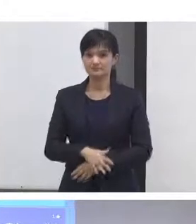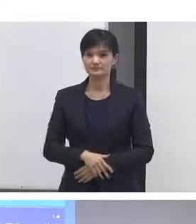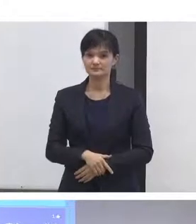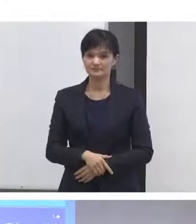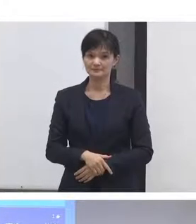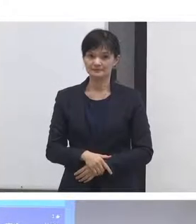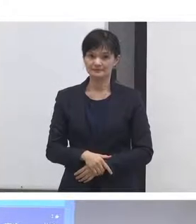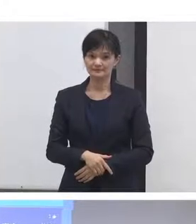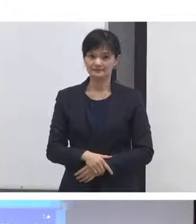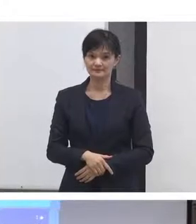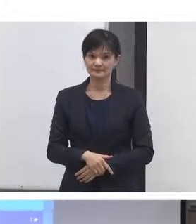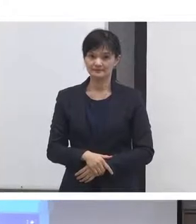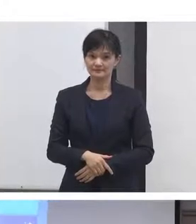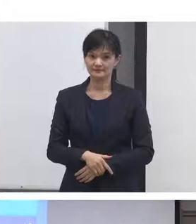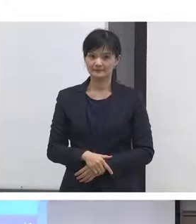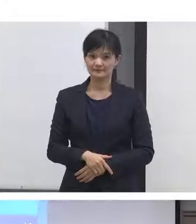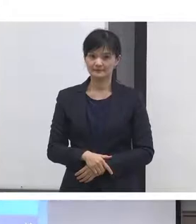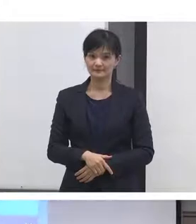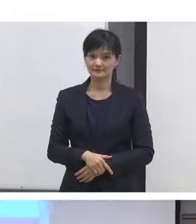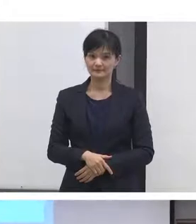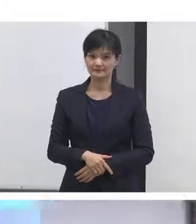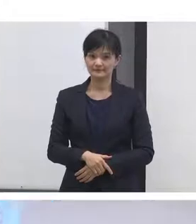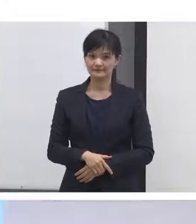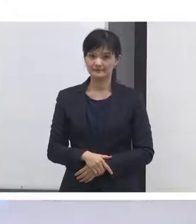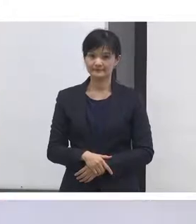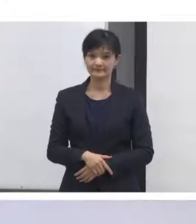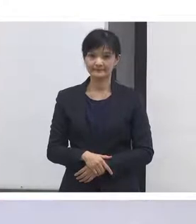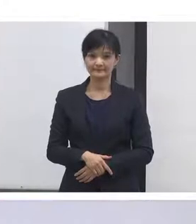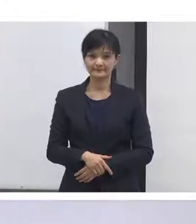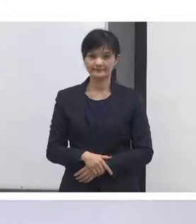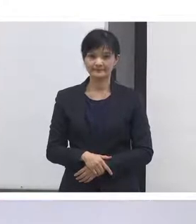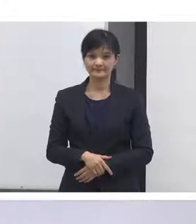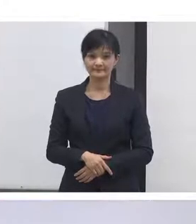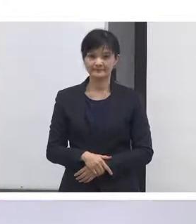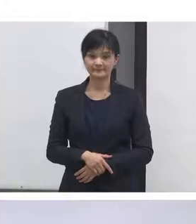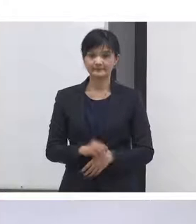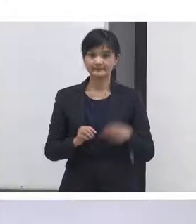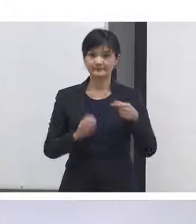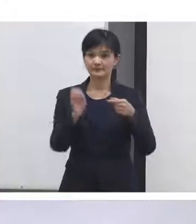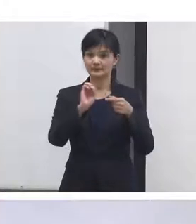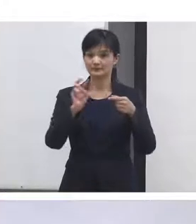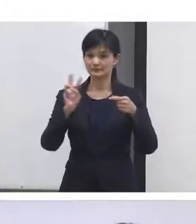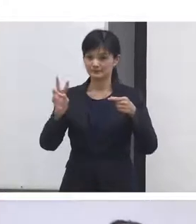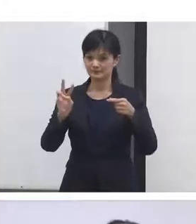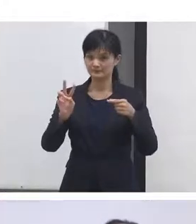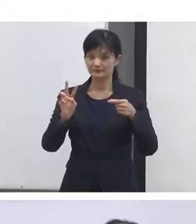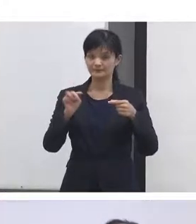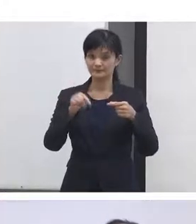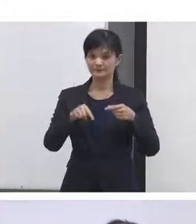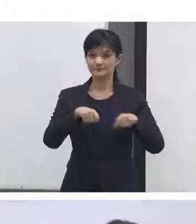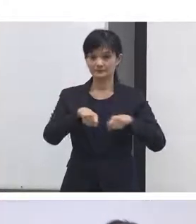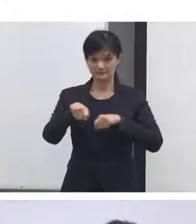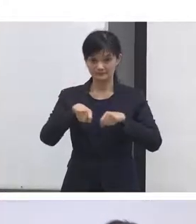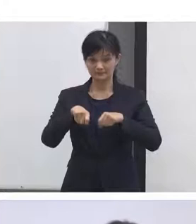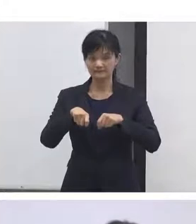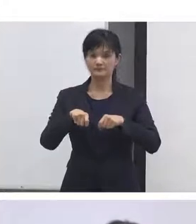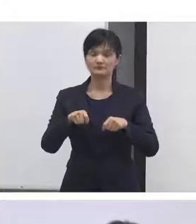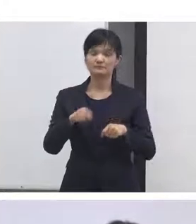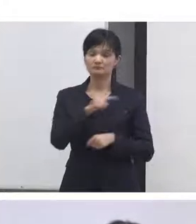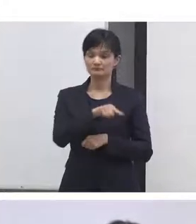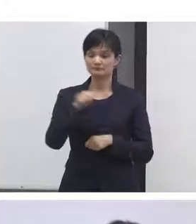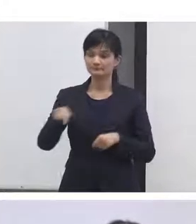嗯嗯。不过我觉得现在是这样，就是说，其实G0V 跟 G0V 的专案是不一样的事